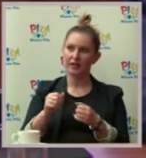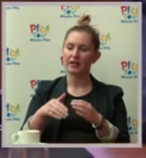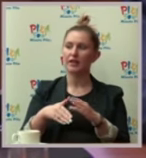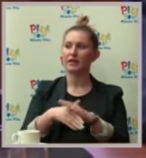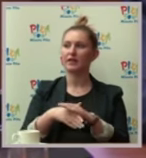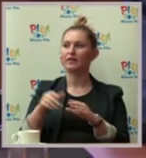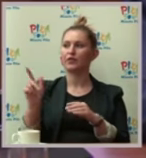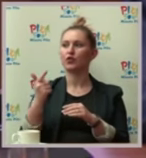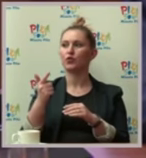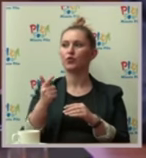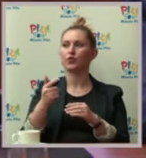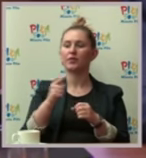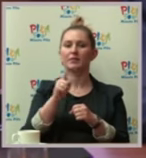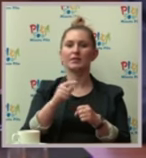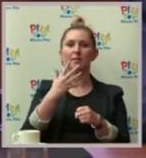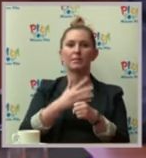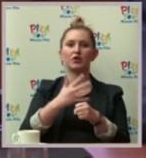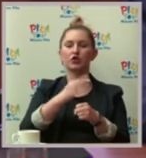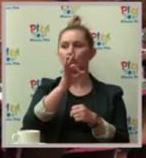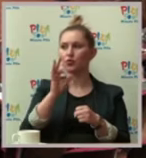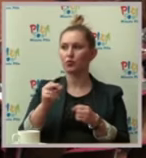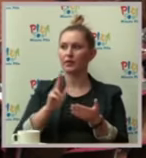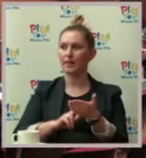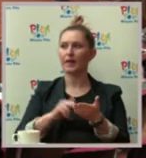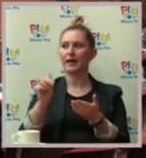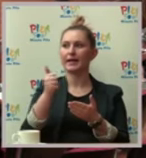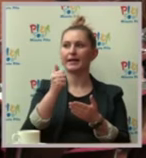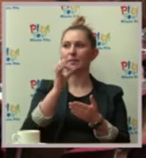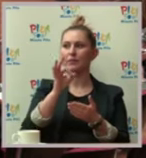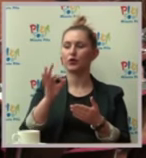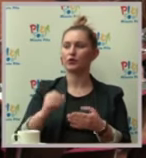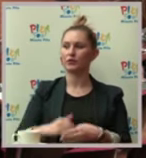Dziękuję. Dziękuję bardzo.